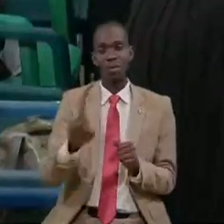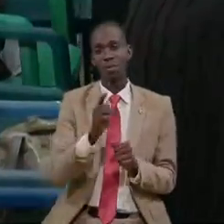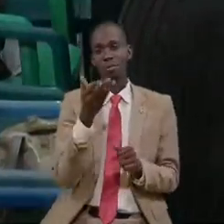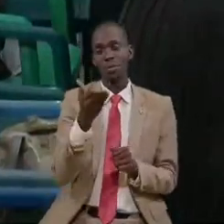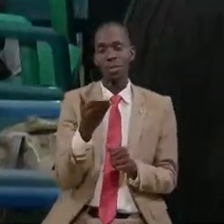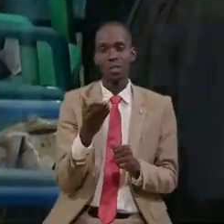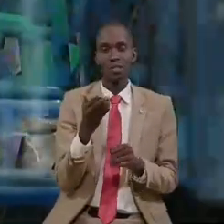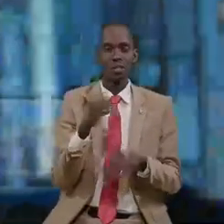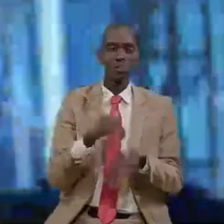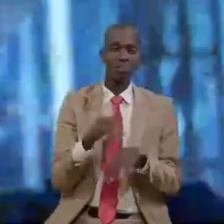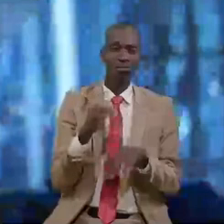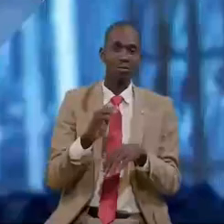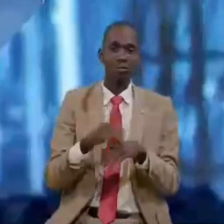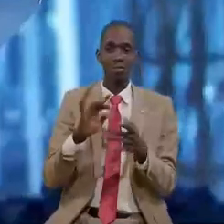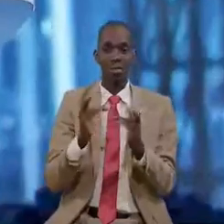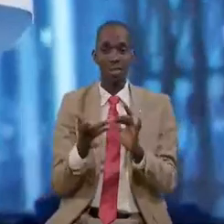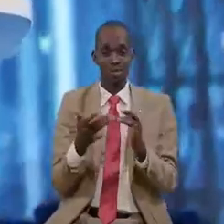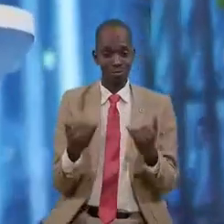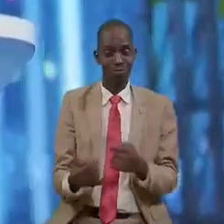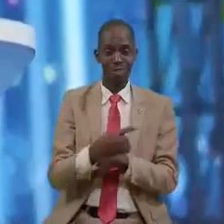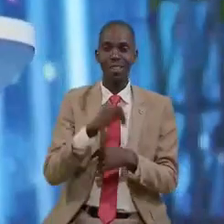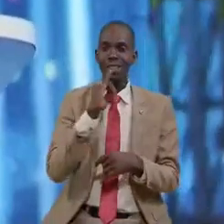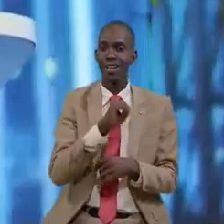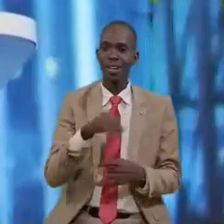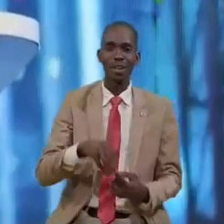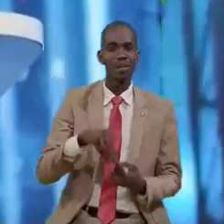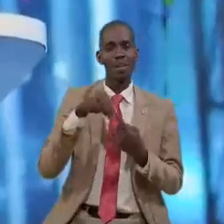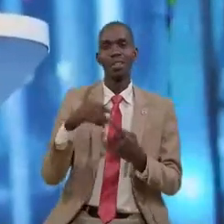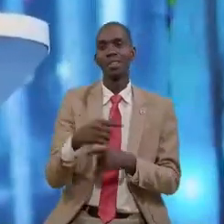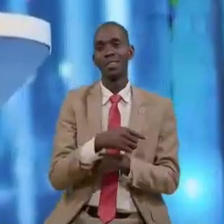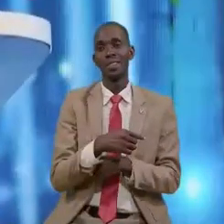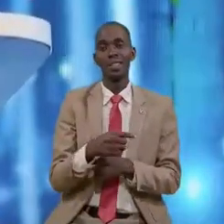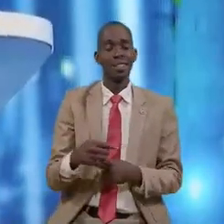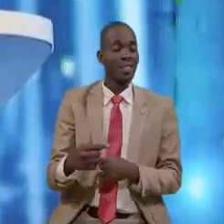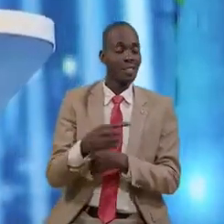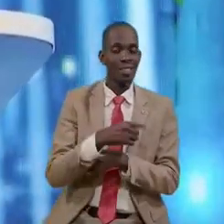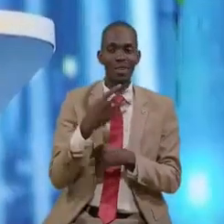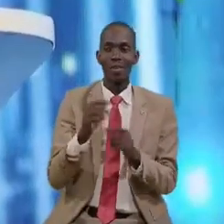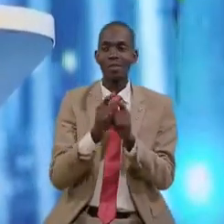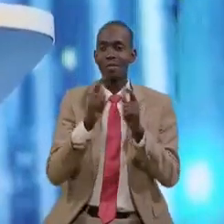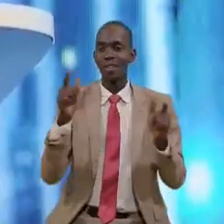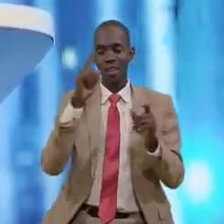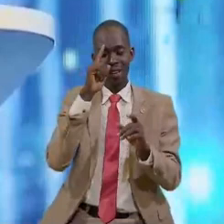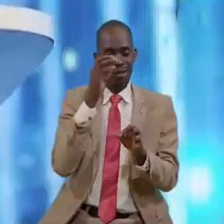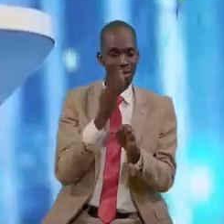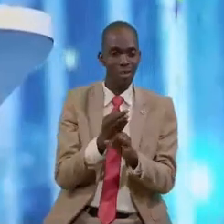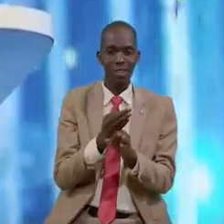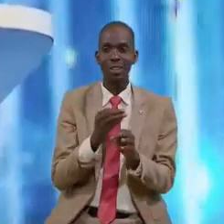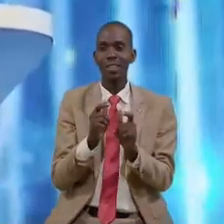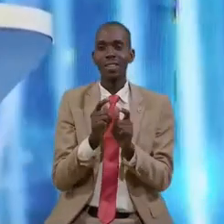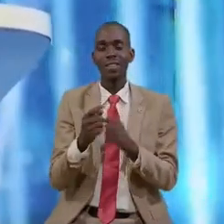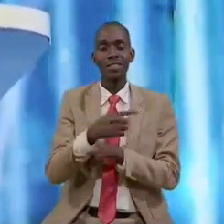aujourd'hui, c'est un jour spécial, le jour d'une grande foi. Et c'est le jour d'une